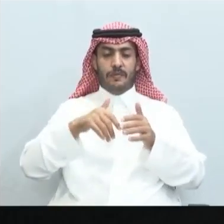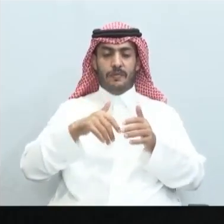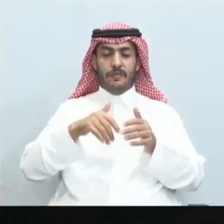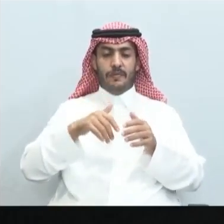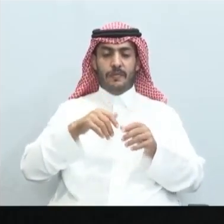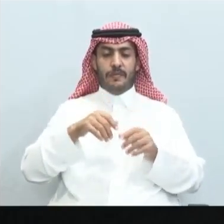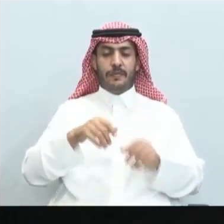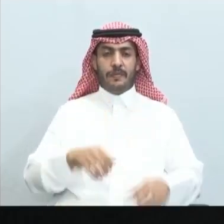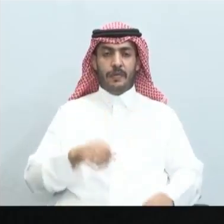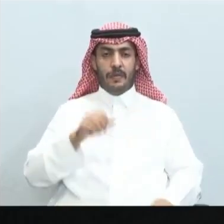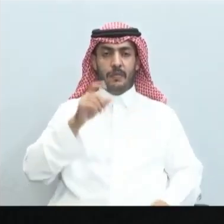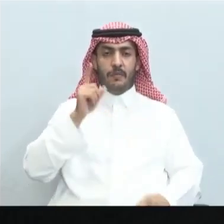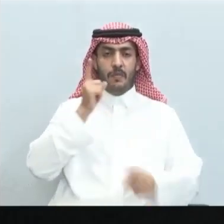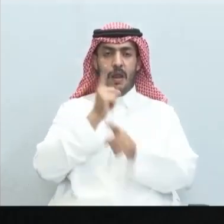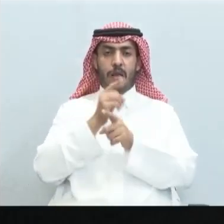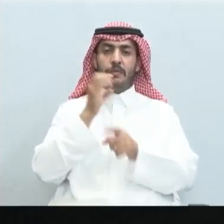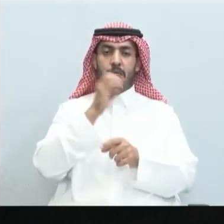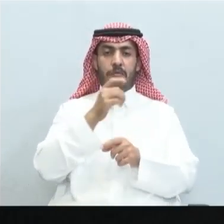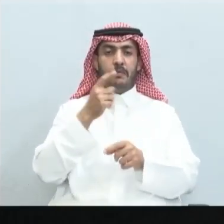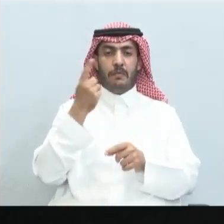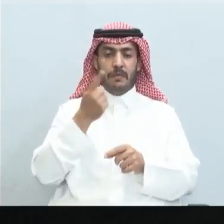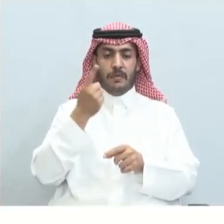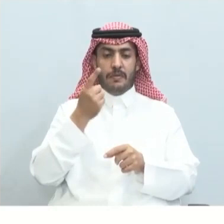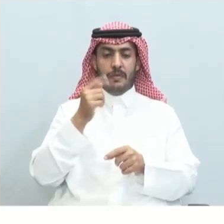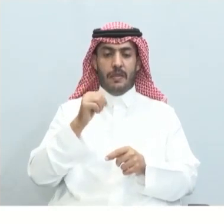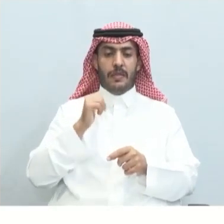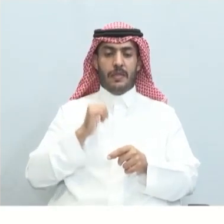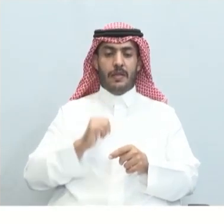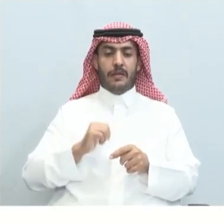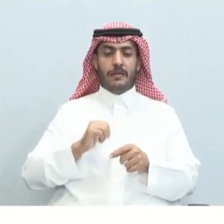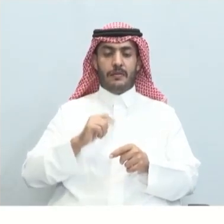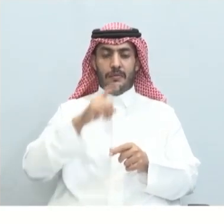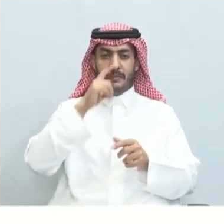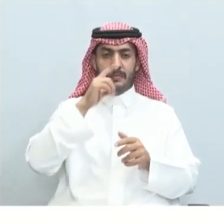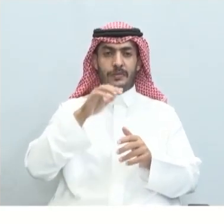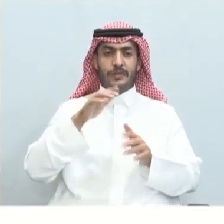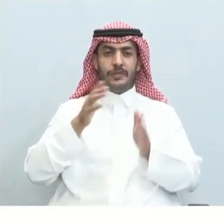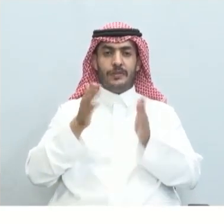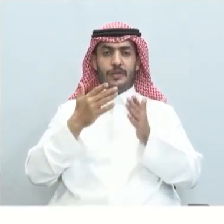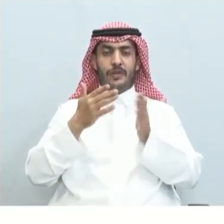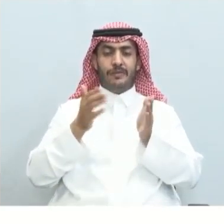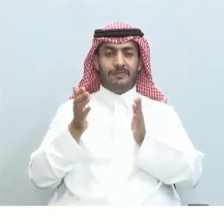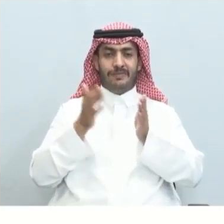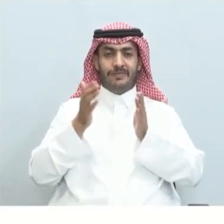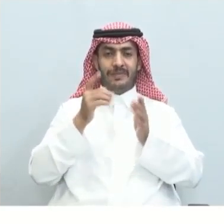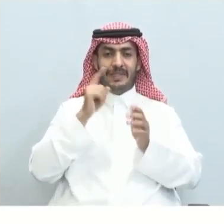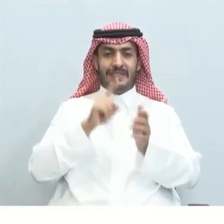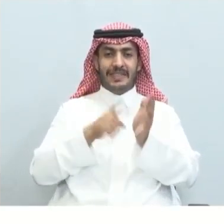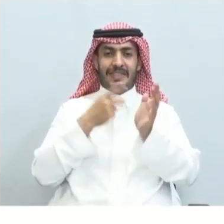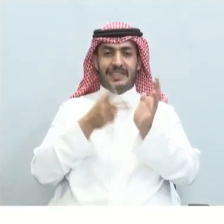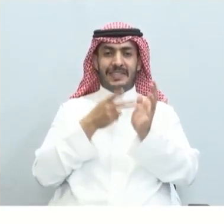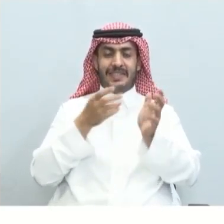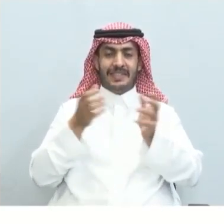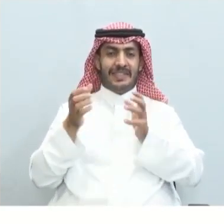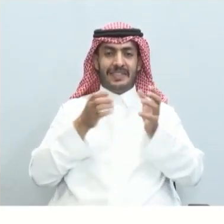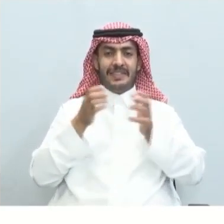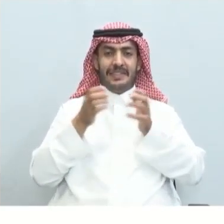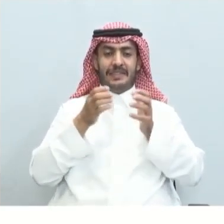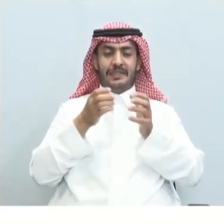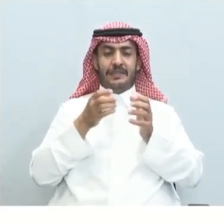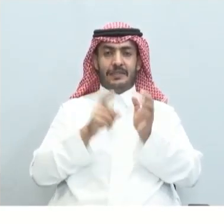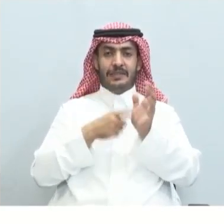المعلم نعم فقام احد الطلاب بتحريك الصندوق اكثر من مره بدا